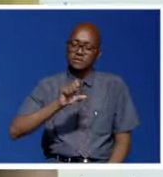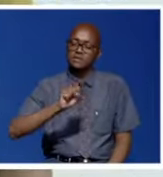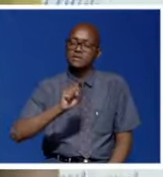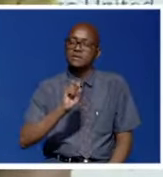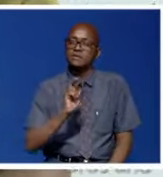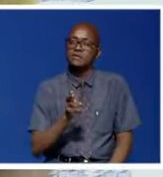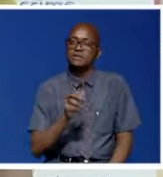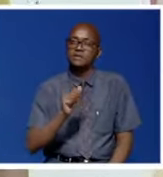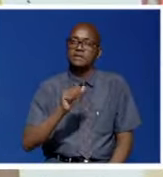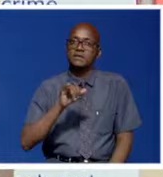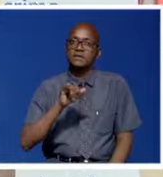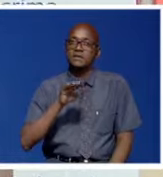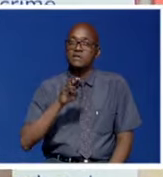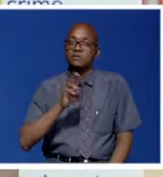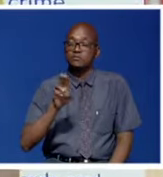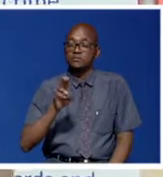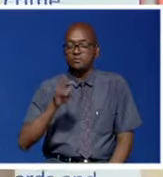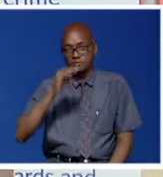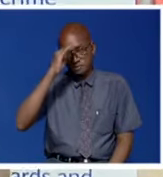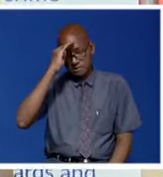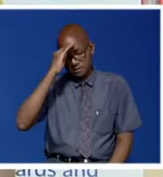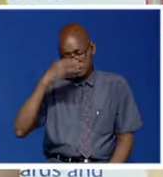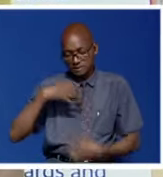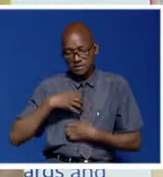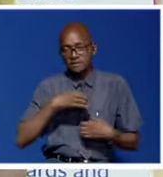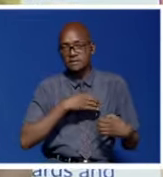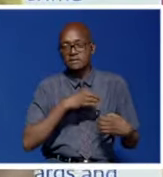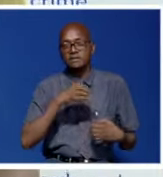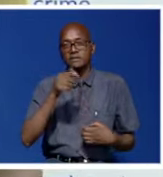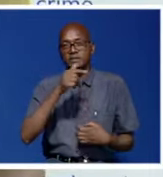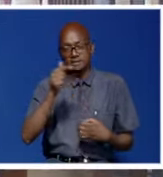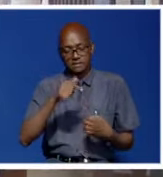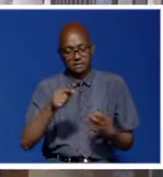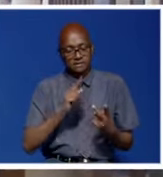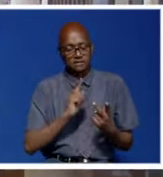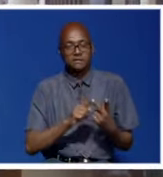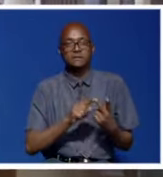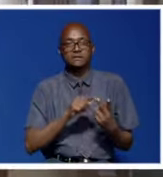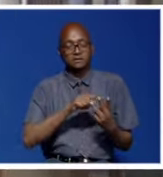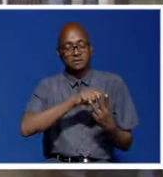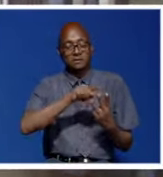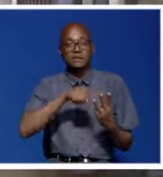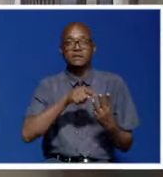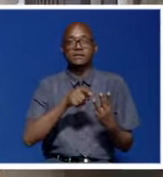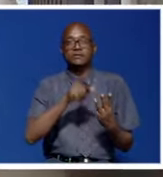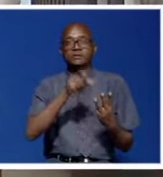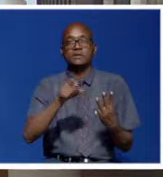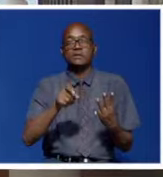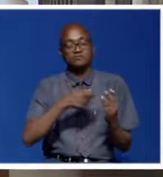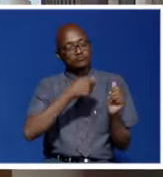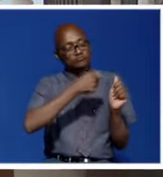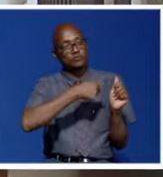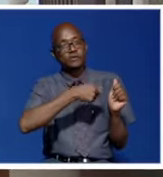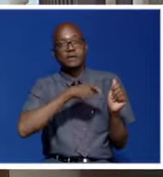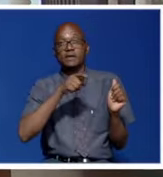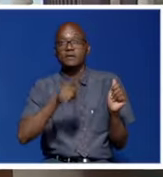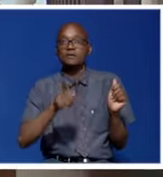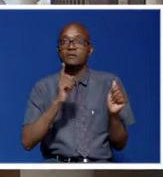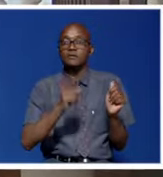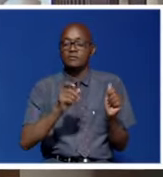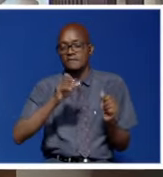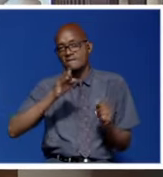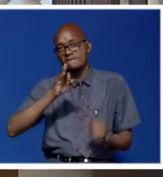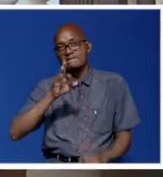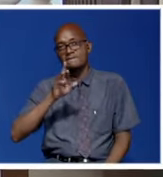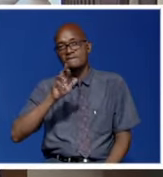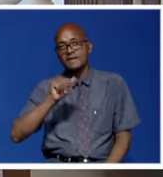Yusuf Saidi, askari wa Jeshi la Wananchi Tanzania, na wengine watatu ni raia na wakazi wa mkoa wa Mtwara, wakiwemo